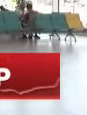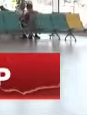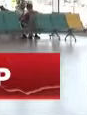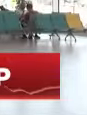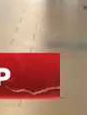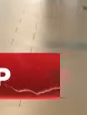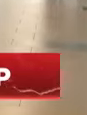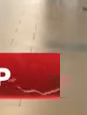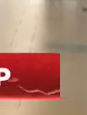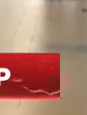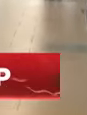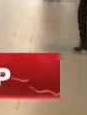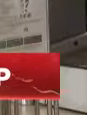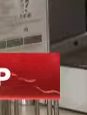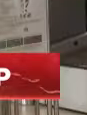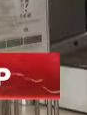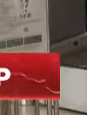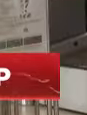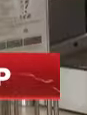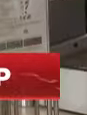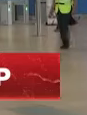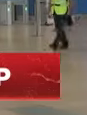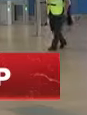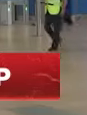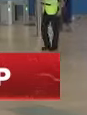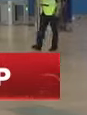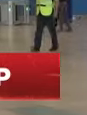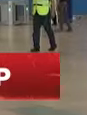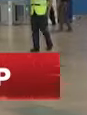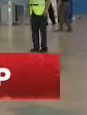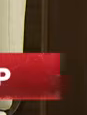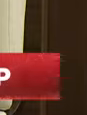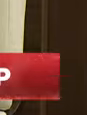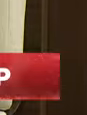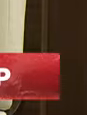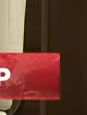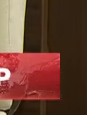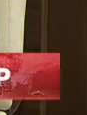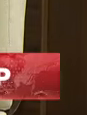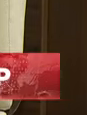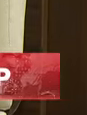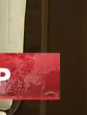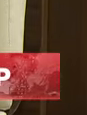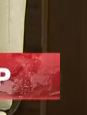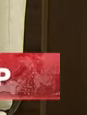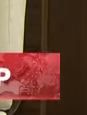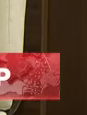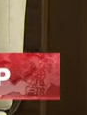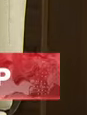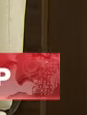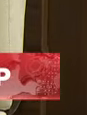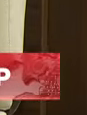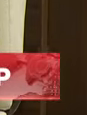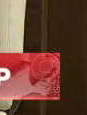Билет қымбат, ұшақ уақытылы ұшпайды, авиакомпаниялары білгенін істеп отыр. Айыппұлдардың санын едәуір көтеру